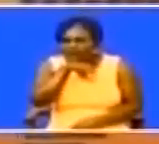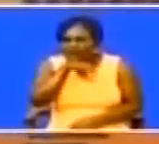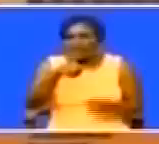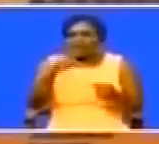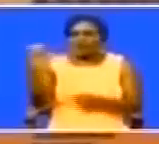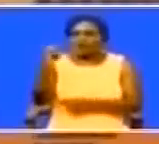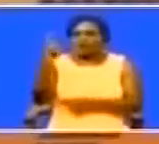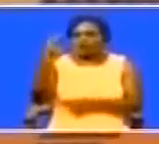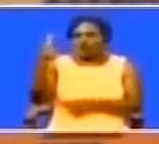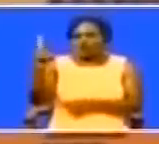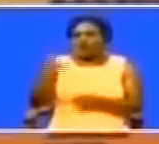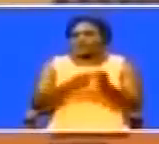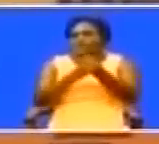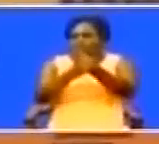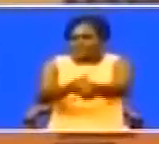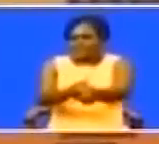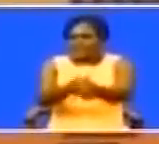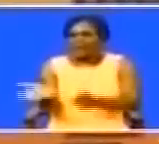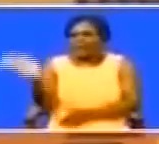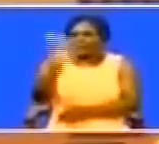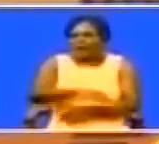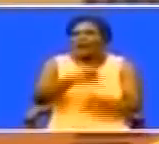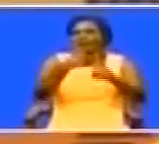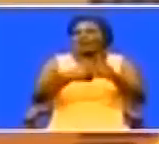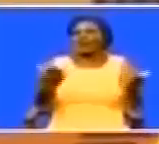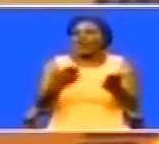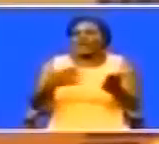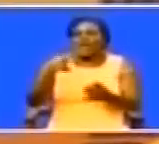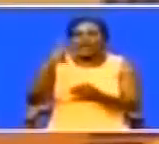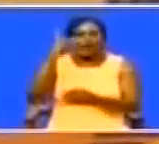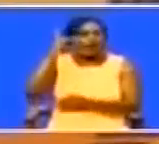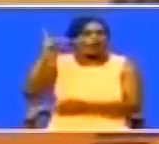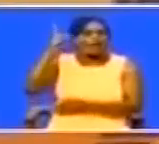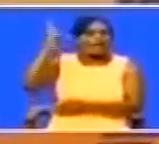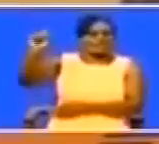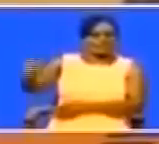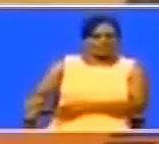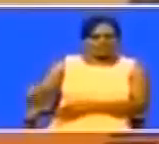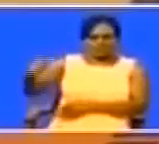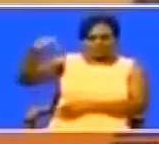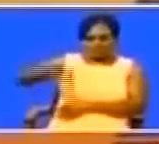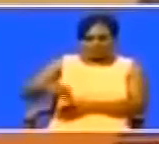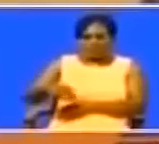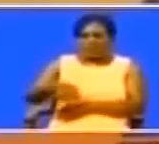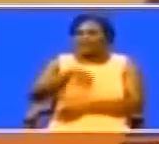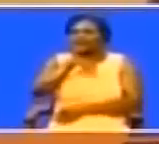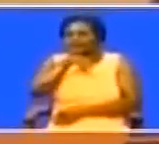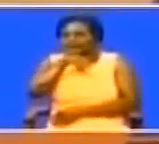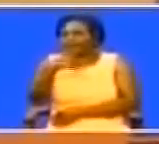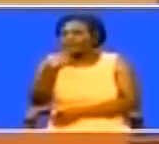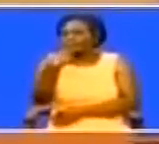wa CORD Raila Odinga alirejea kutoka taifa la Korea Kusini mapema hii leo. Kiongozi huyo